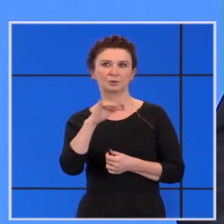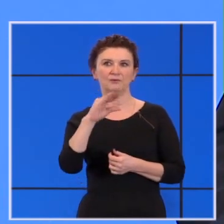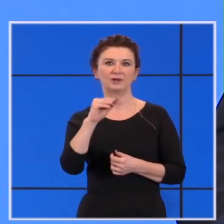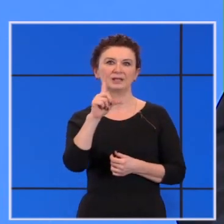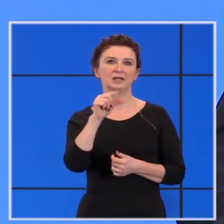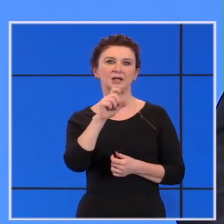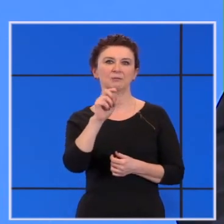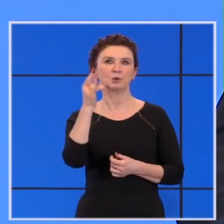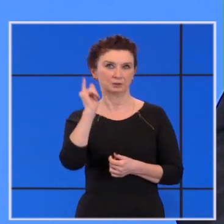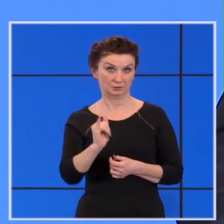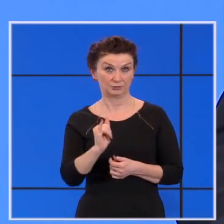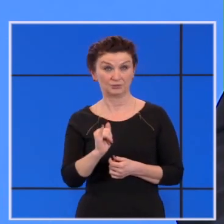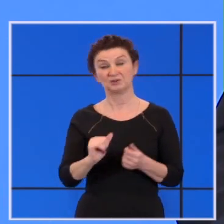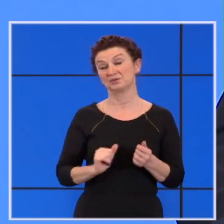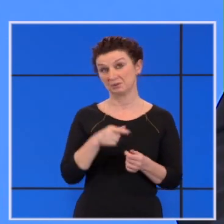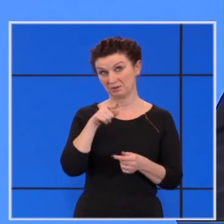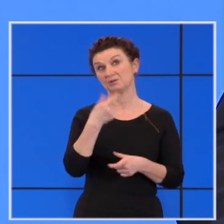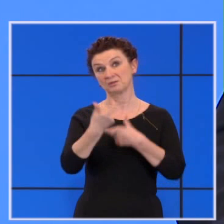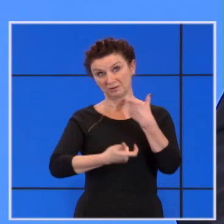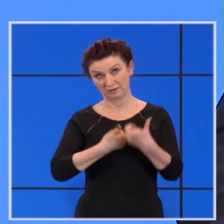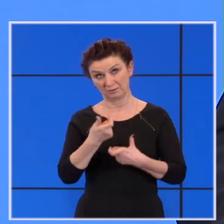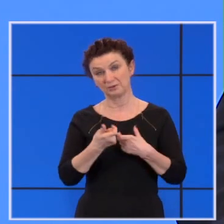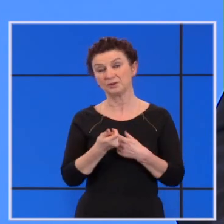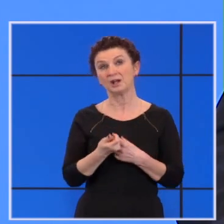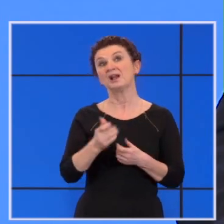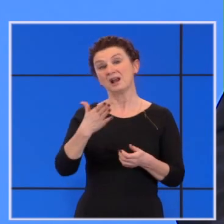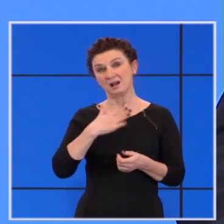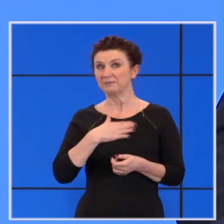i mieć to dziecko, trzeba użyć metody, która nie jest metodą